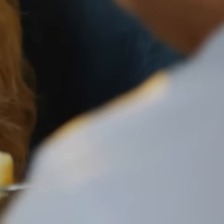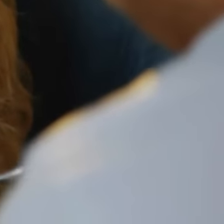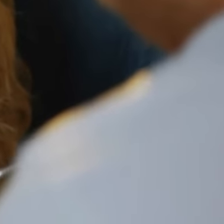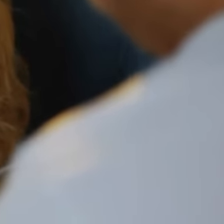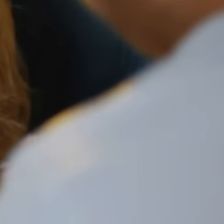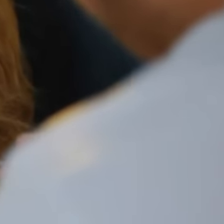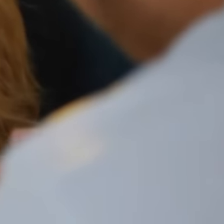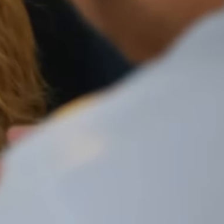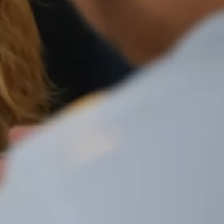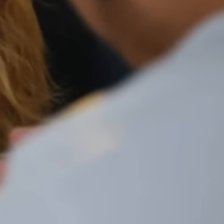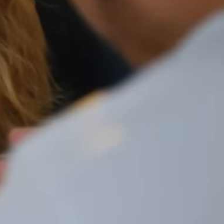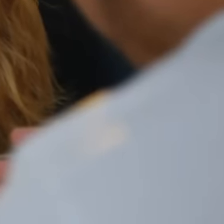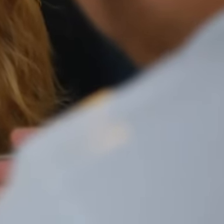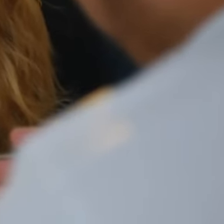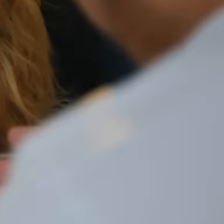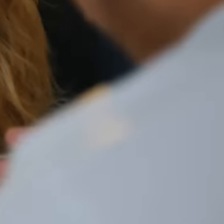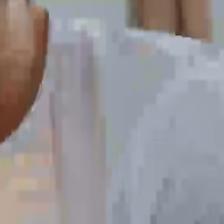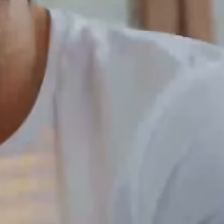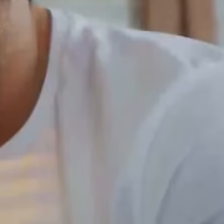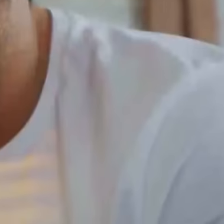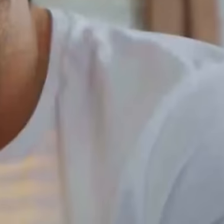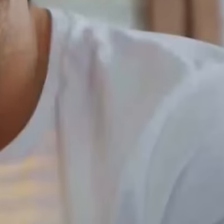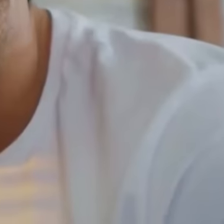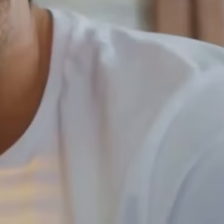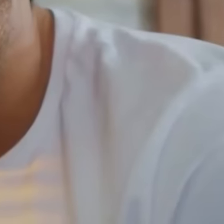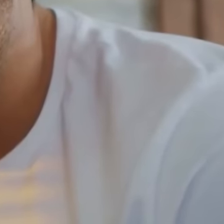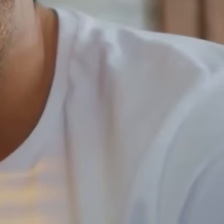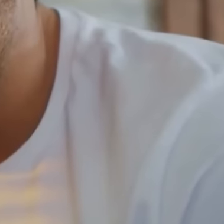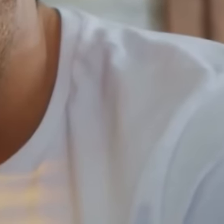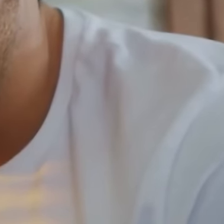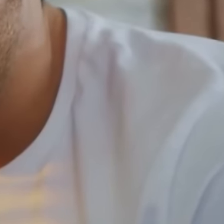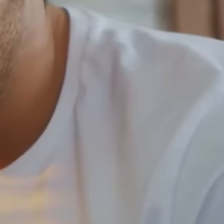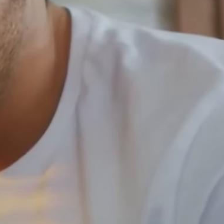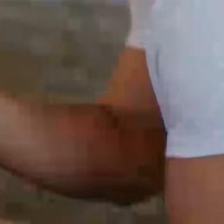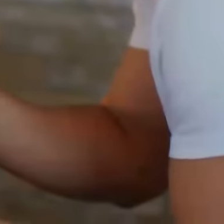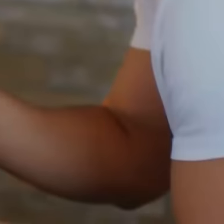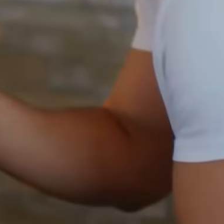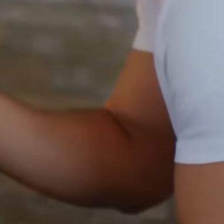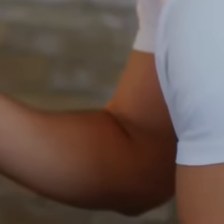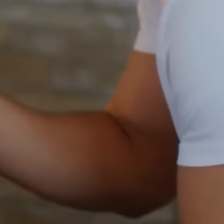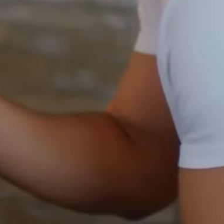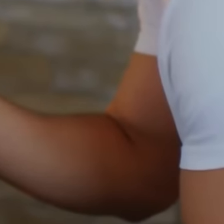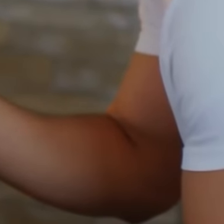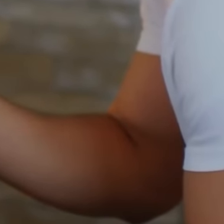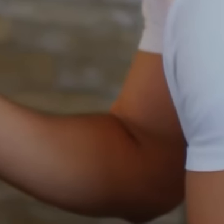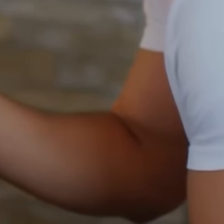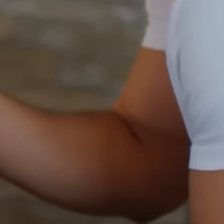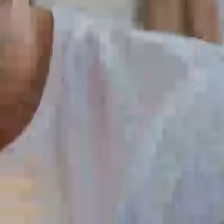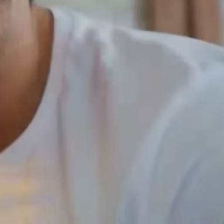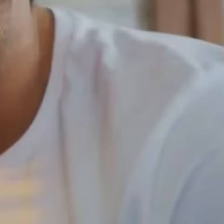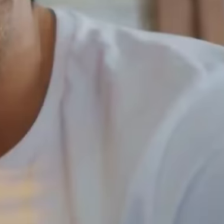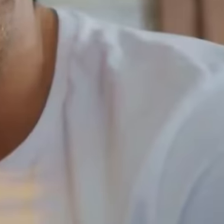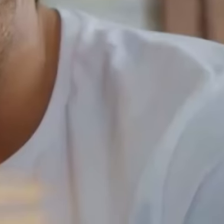Itır gülümsedi. Tarık çatalla ucundan alıp ağzını uzattı. Gözleri buluştu. Tebessüm ederek çatalı dudağına